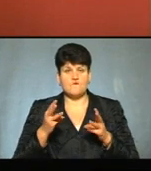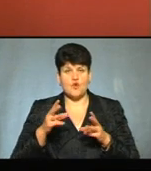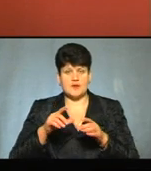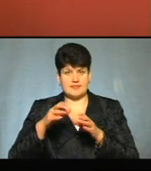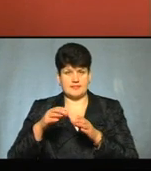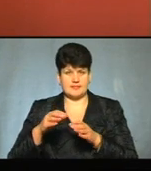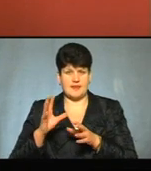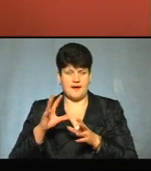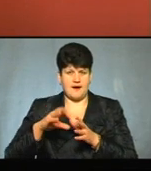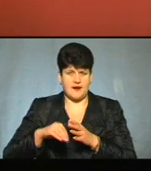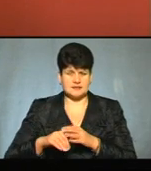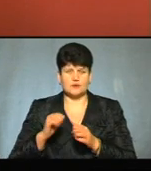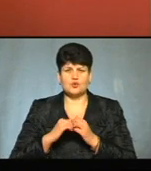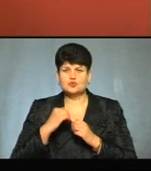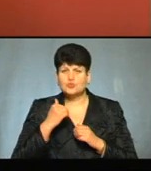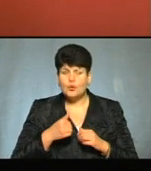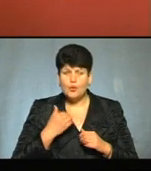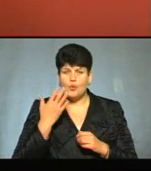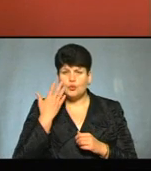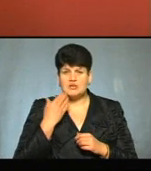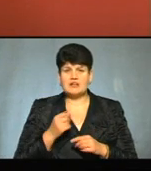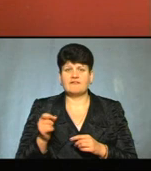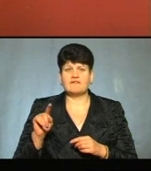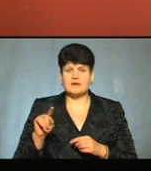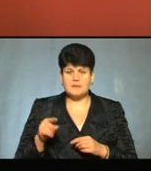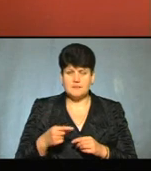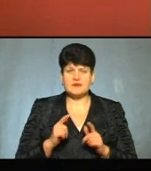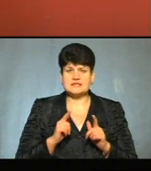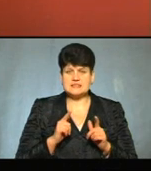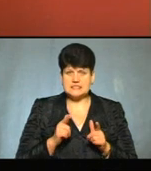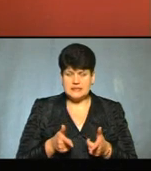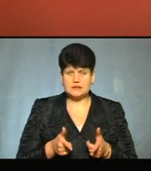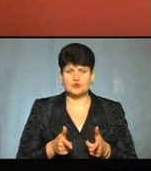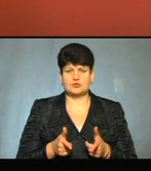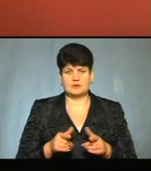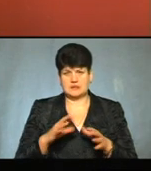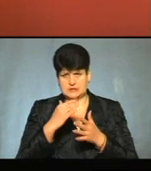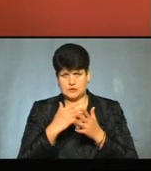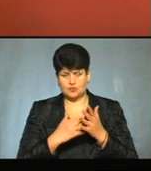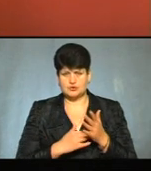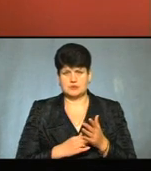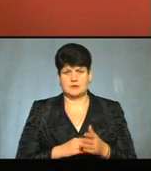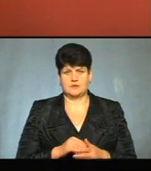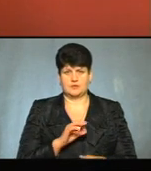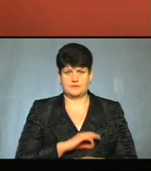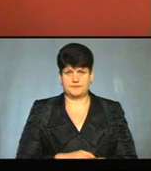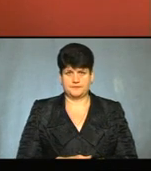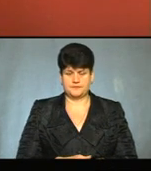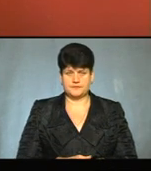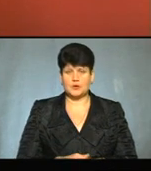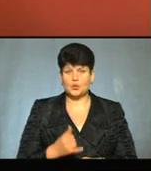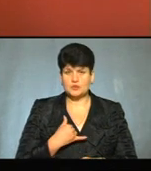вогнегасники щорічно, коли вимагають відповідно до інструкції щодо використання засобів